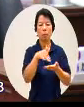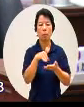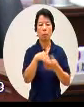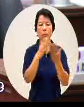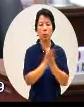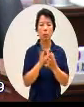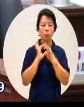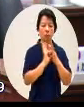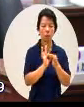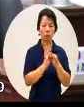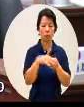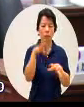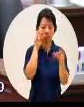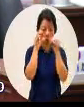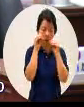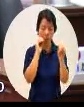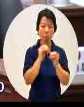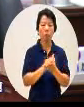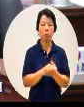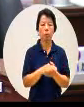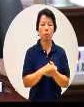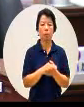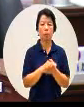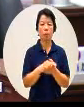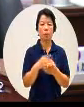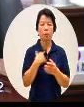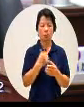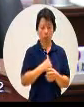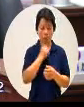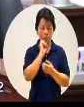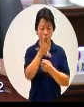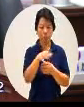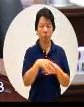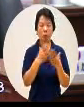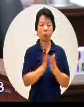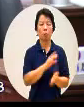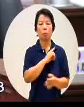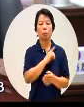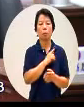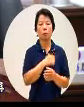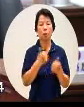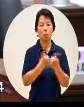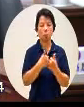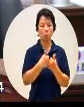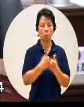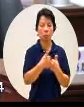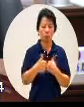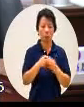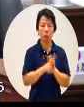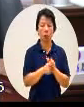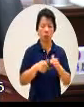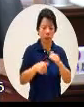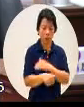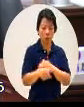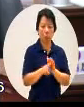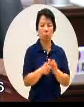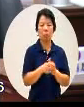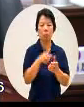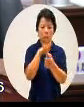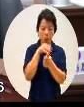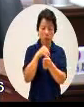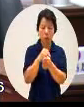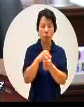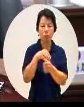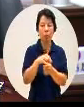相關的知識我老實告訴各位都是我進議員以後才學的我以前學校學的東西